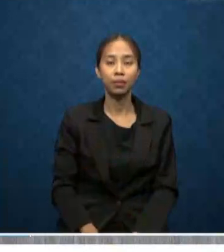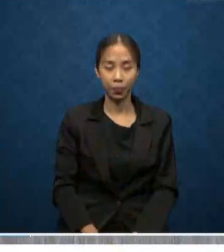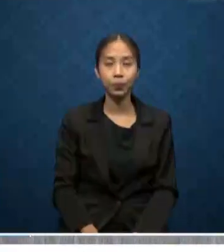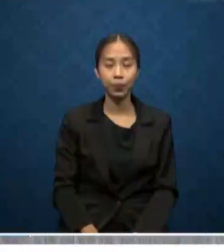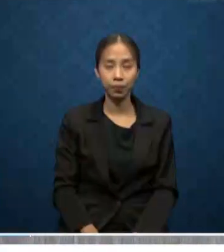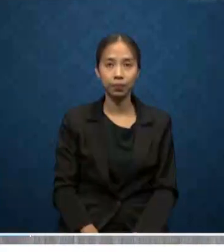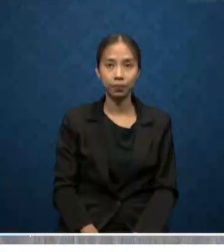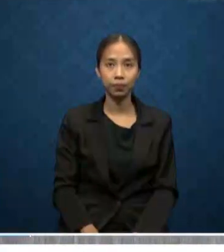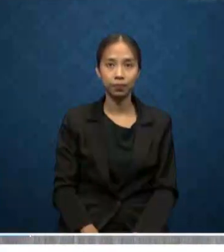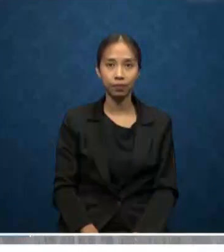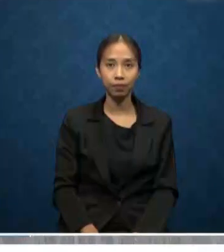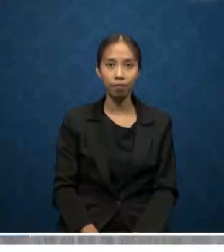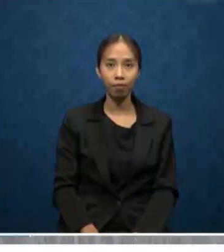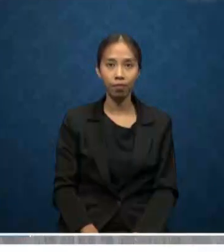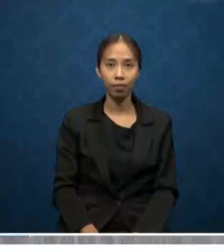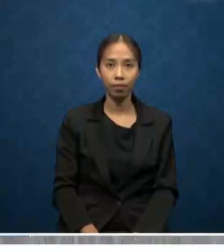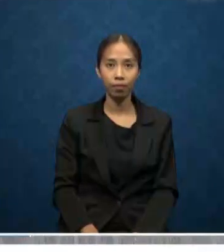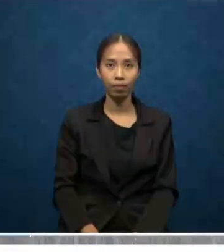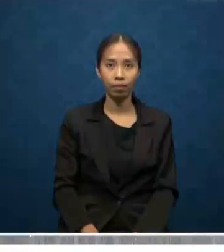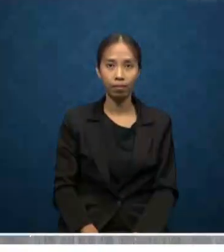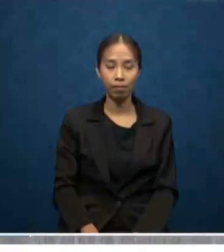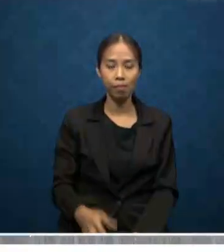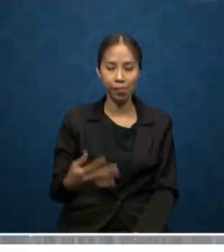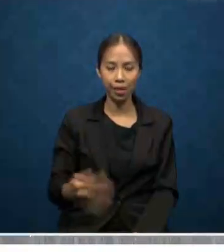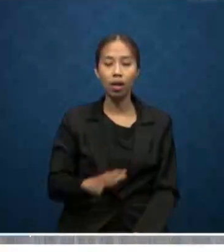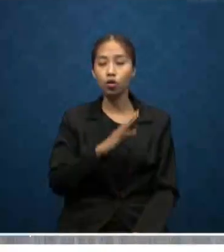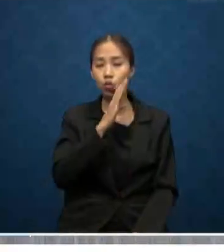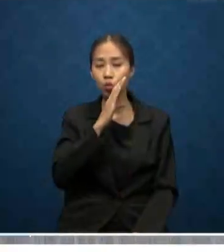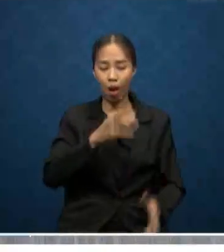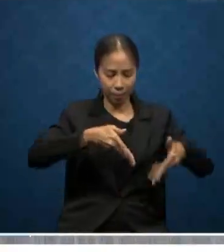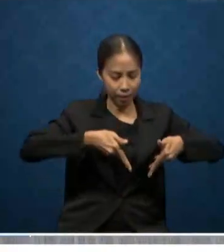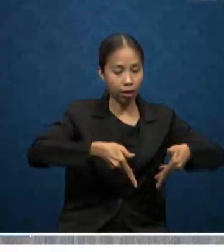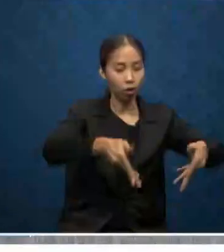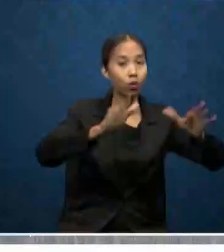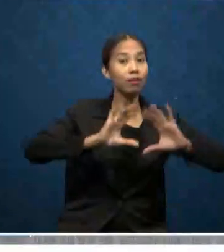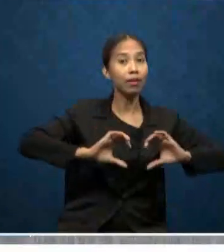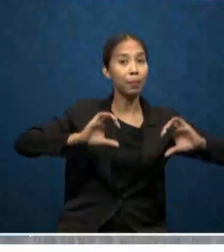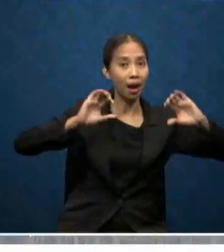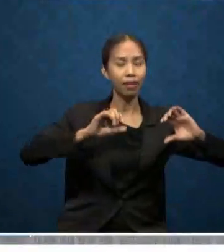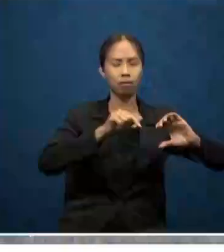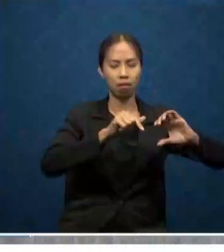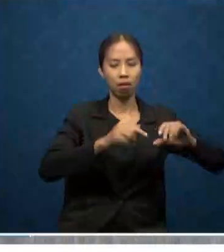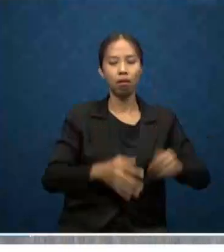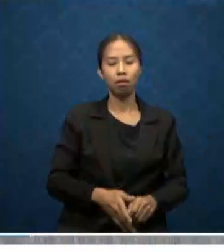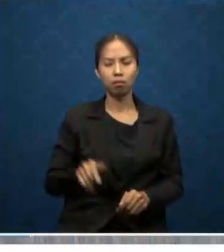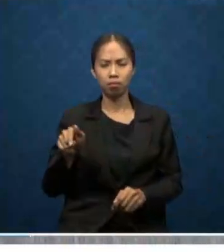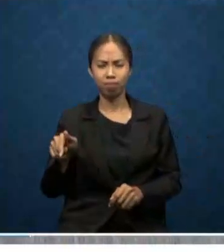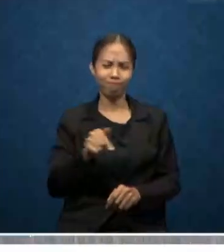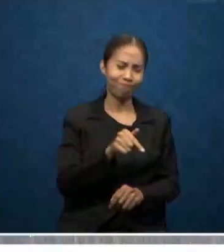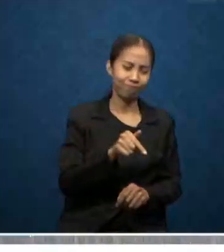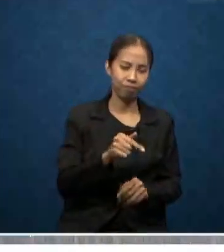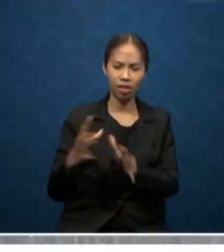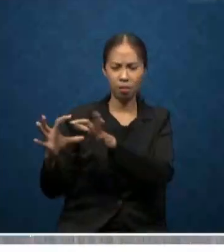นี่ยพอไปถึงหน่วยงานทางหลวงหรือทางหลวงชนบทการเชื่อมโยงก็จะขาดการบูรณา